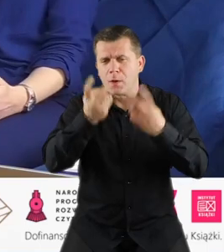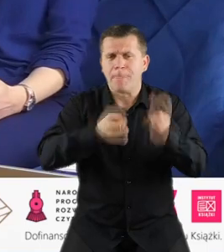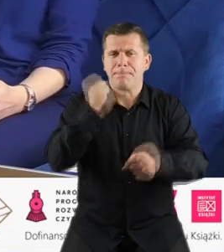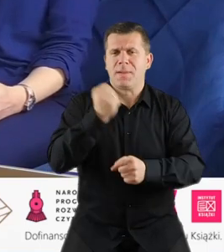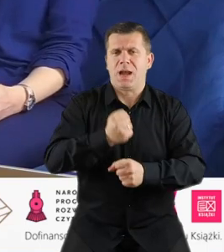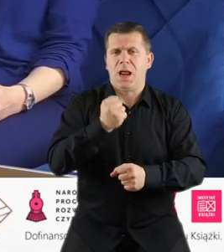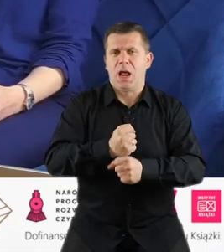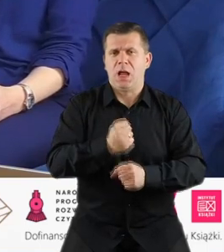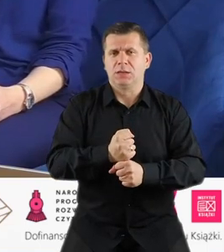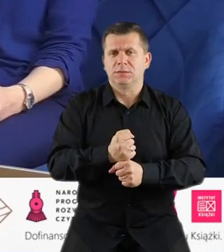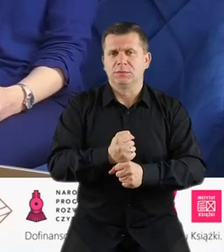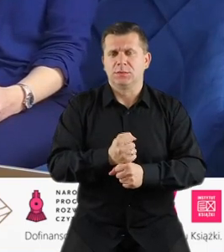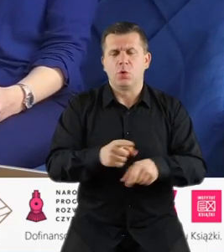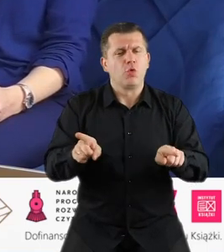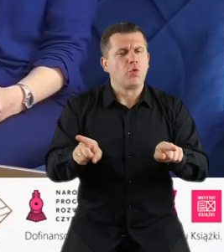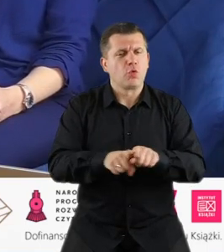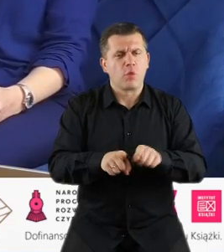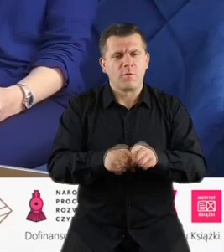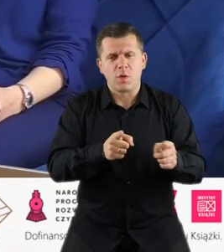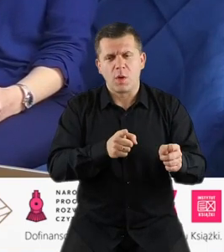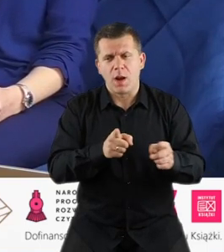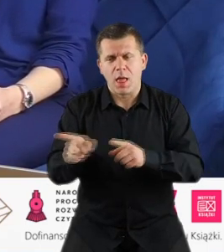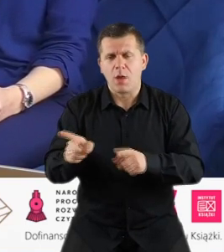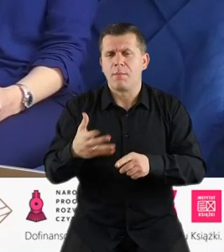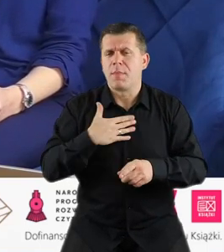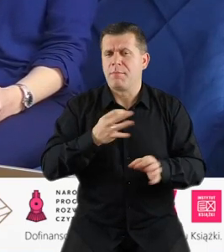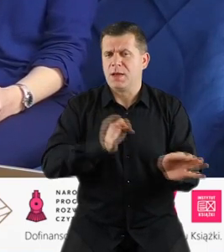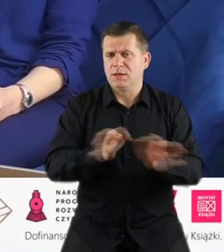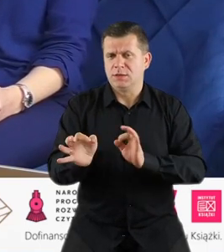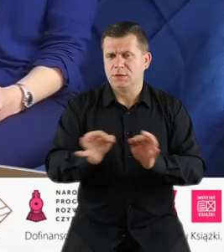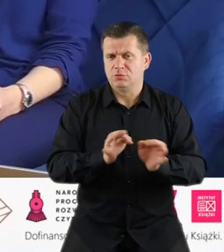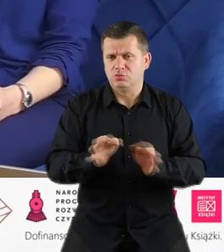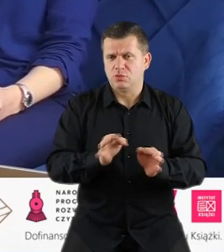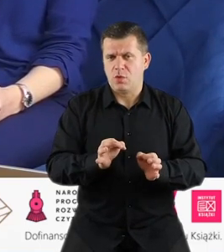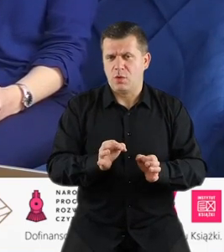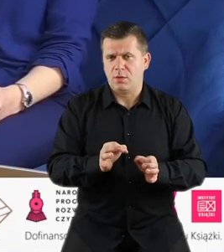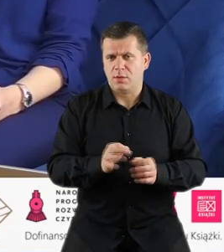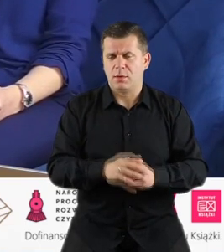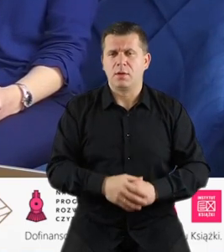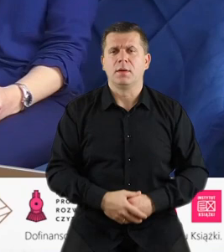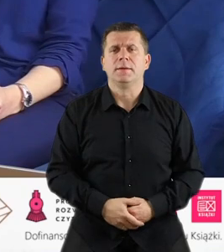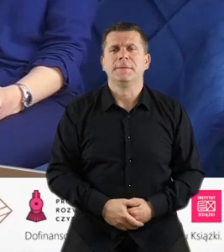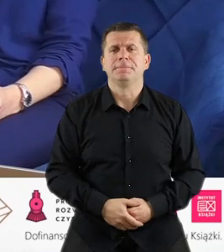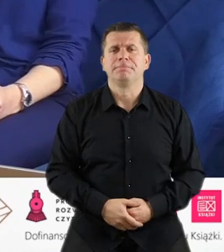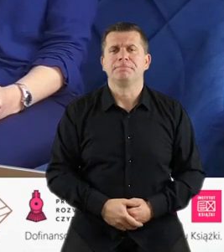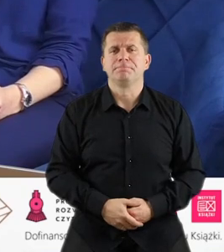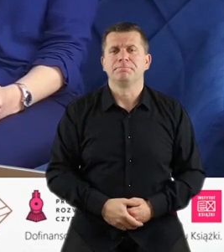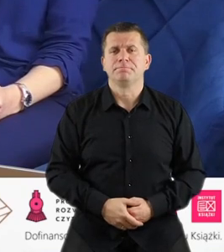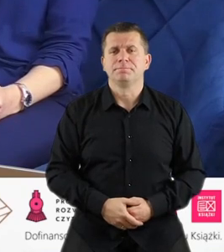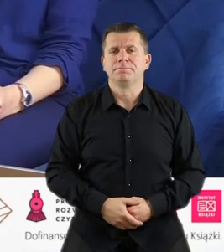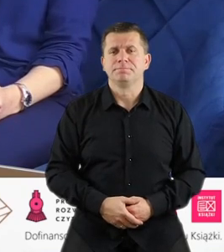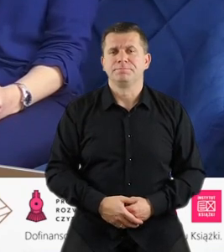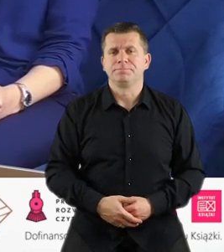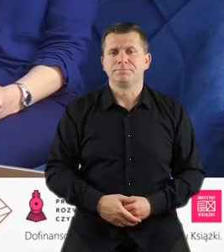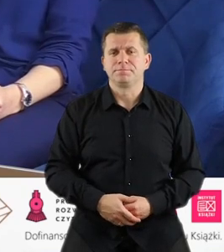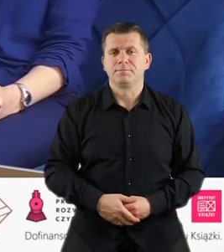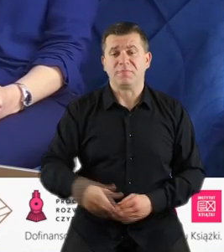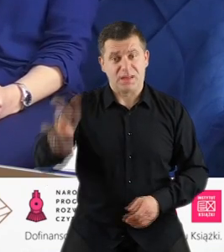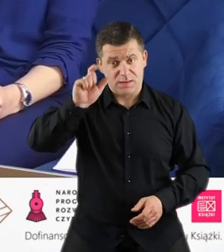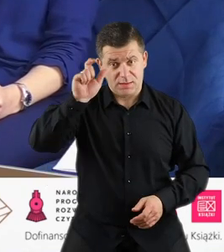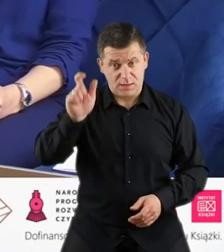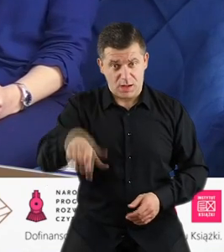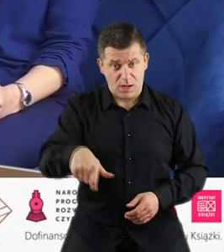jakiejś pracy. I równolegle właściwie mamy historię, gdzie w niemieckiej, Gdańsku.